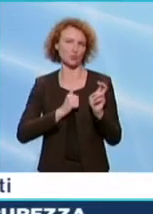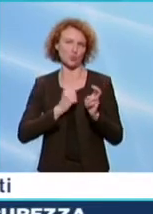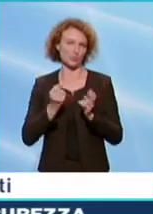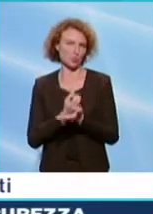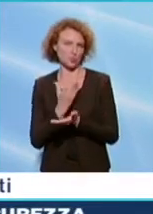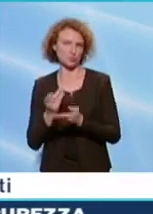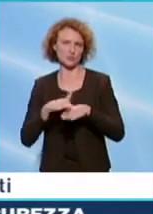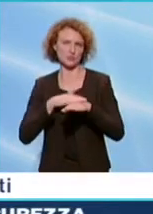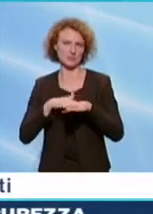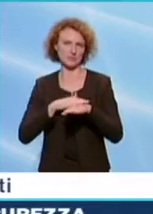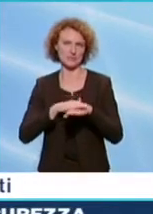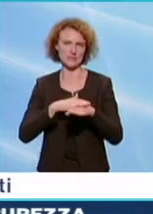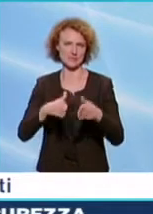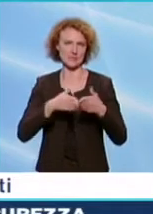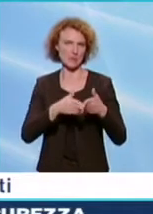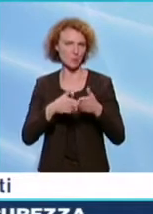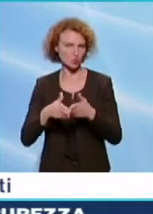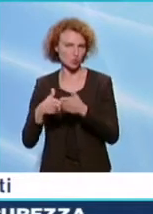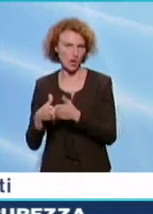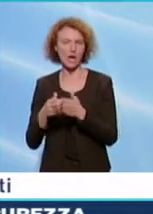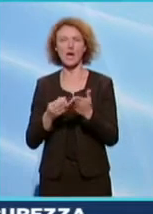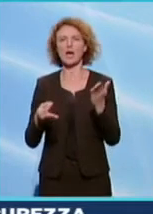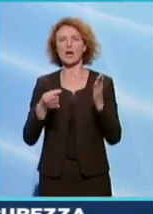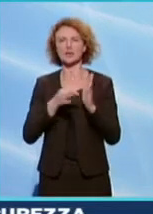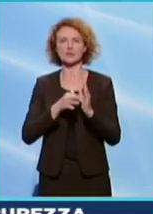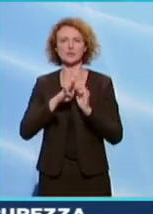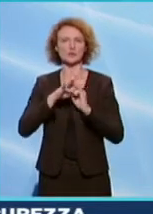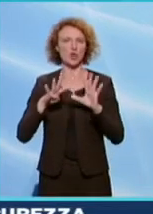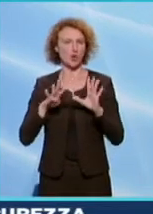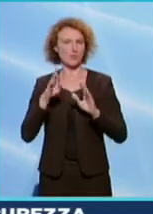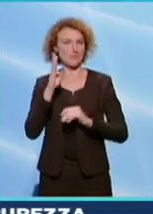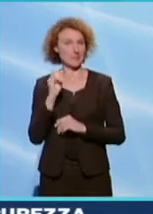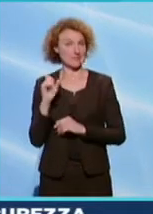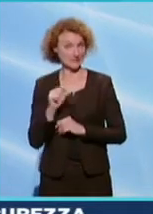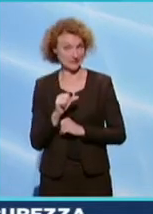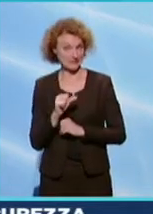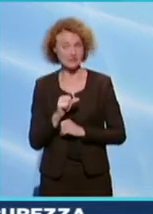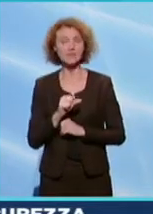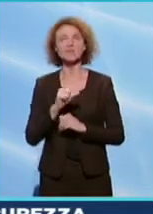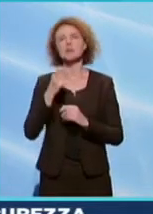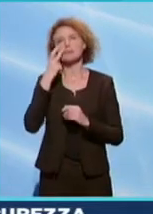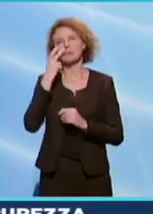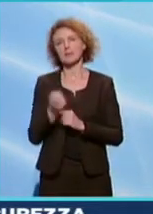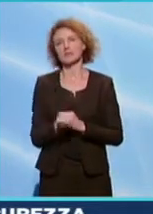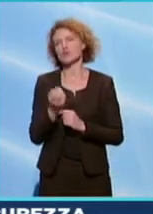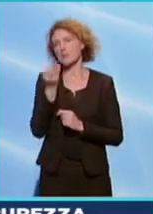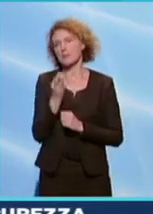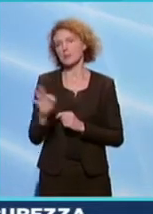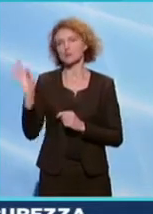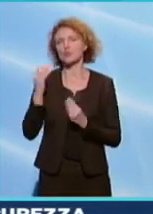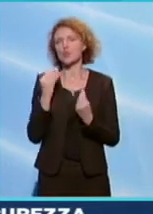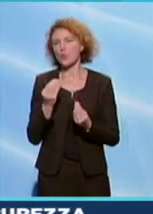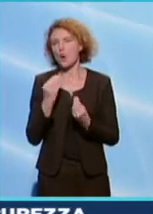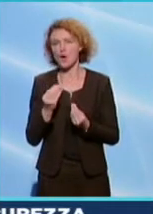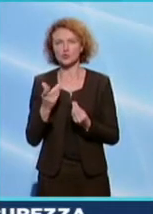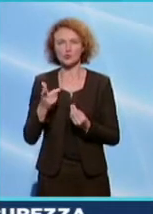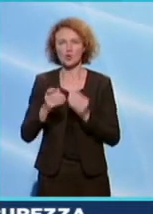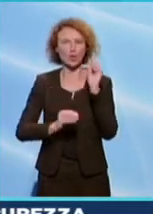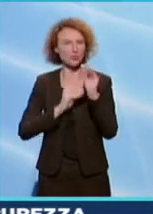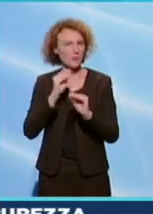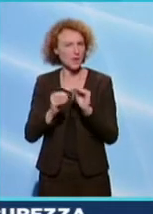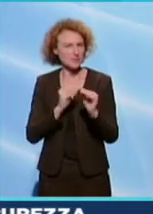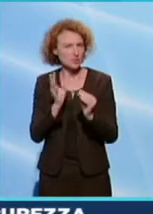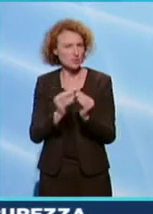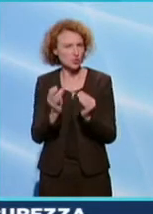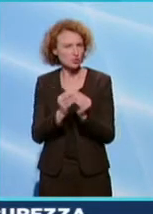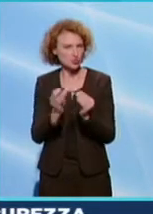199 bis del decreto legge 34 del 2020 ha previsto in particolare che ove non sia possibile soddisfare la domanda di svolgimento di